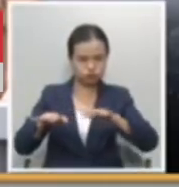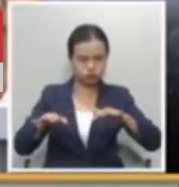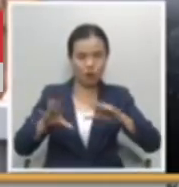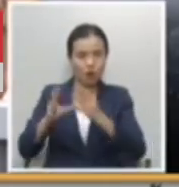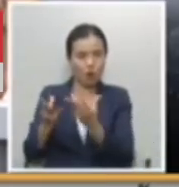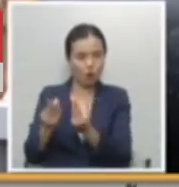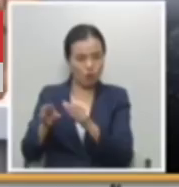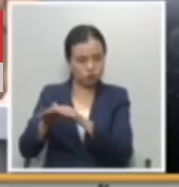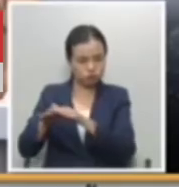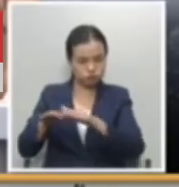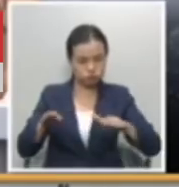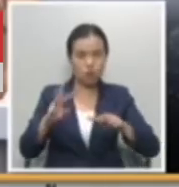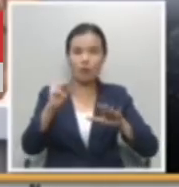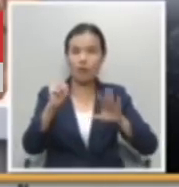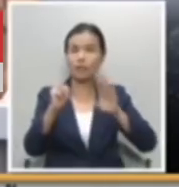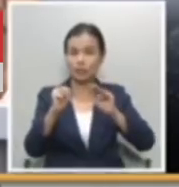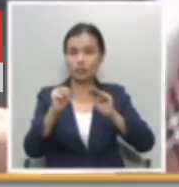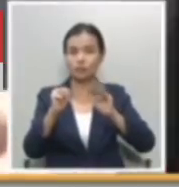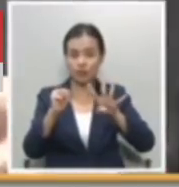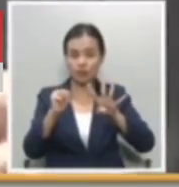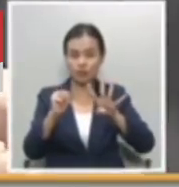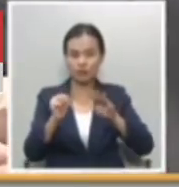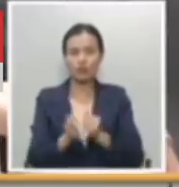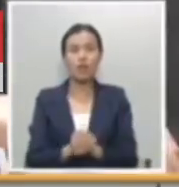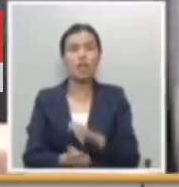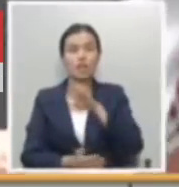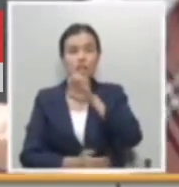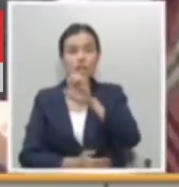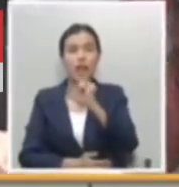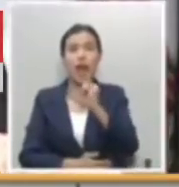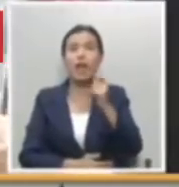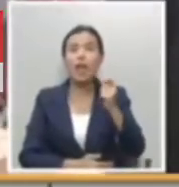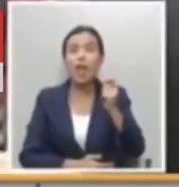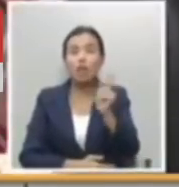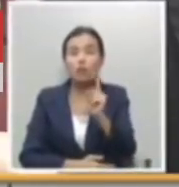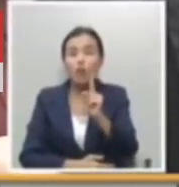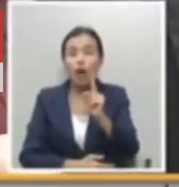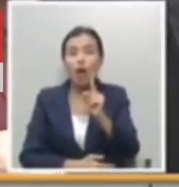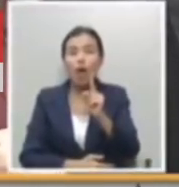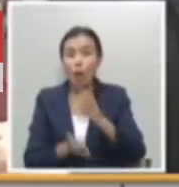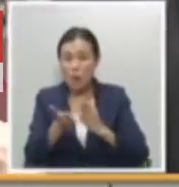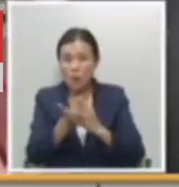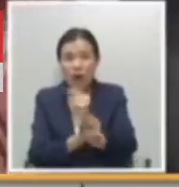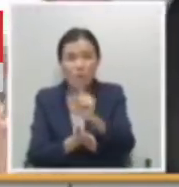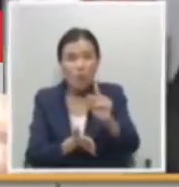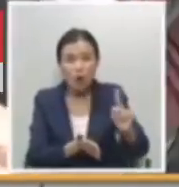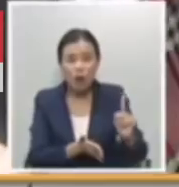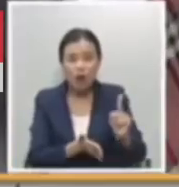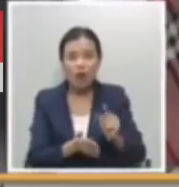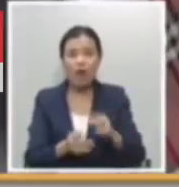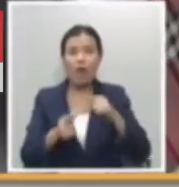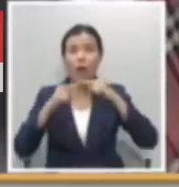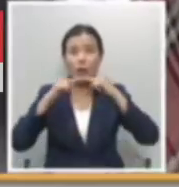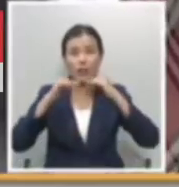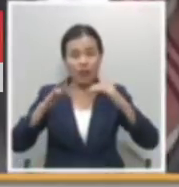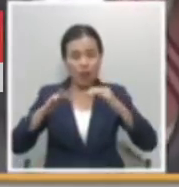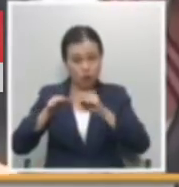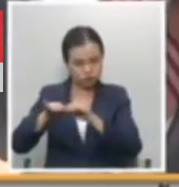ยใช้มาตรา44 EIA อะไรอยู่ตรงไหนล่ะมึงผ่านได้ยังไงถมทะเลนะพี่น้อง